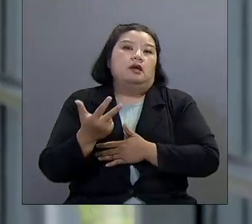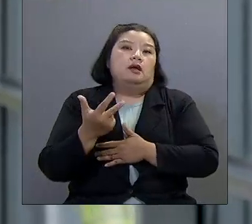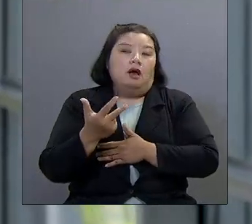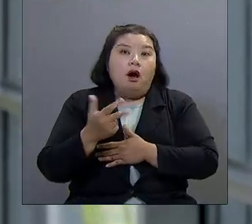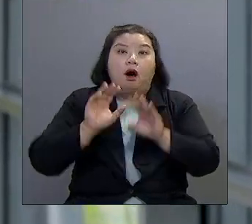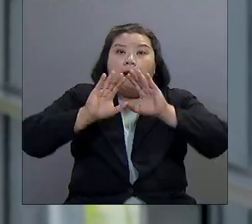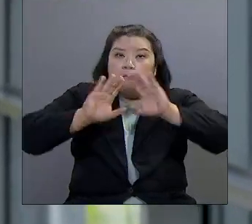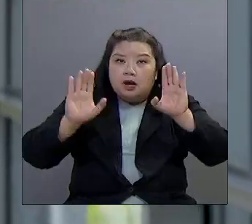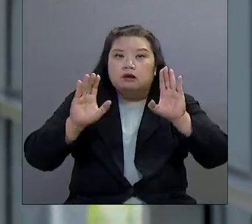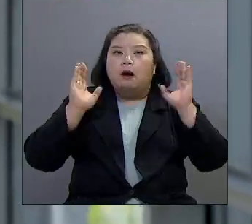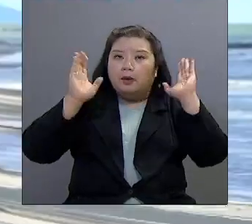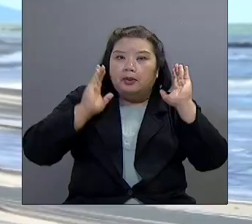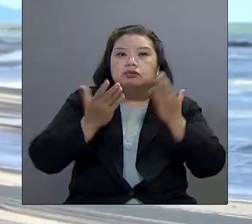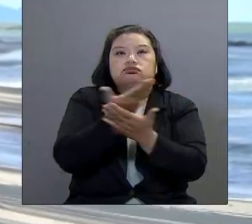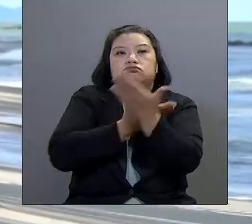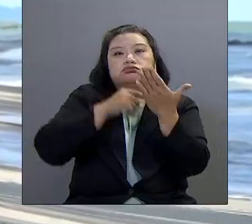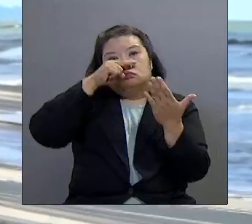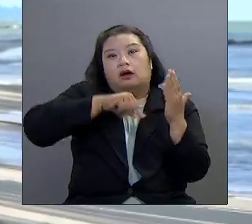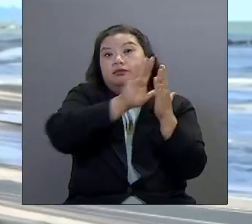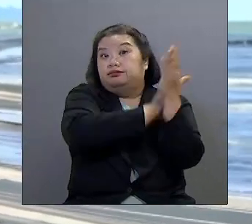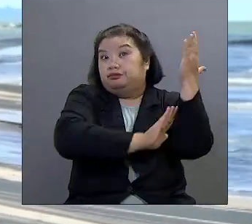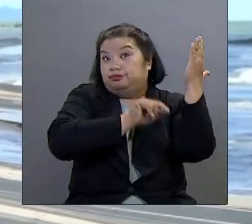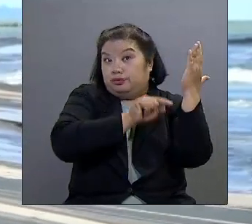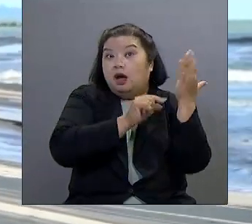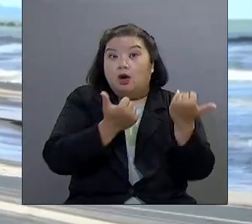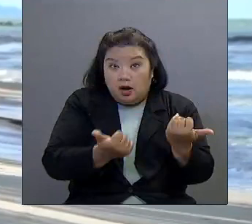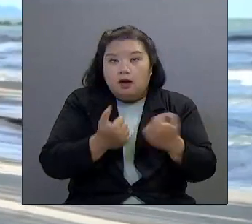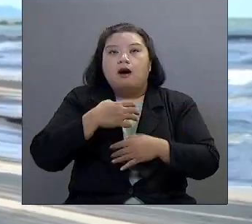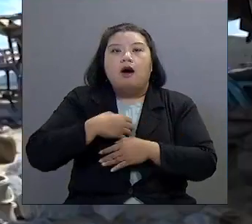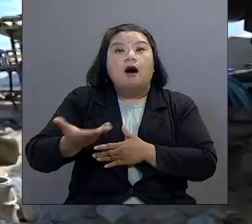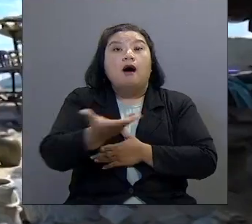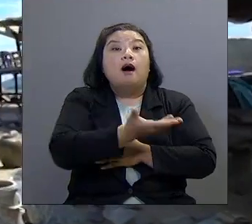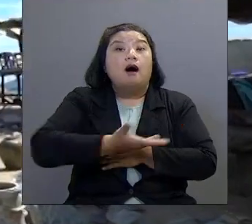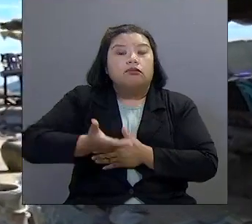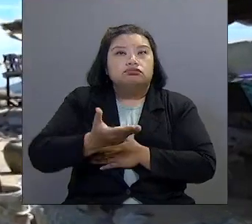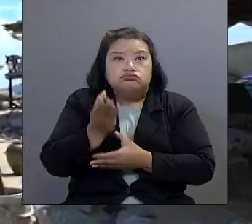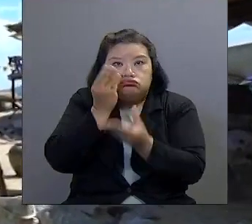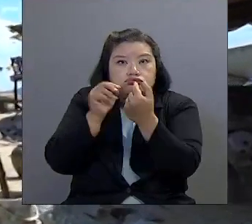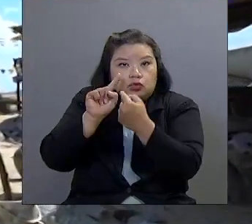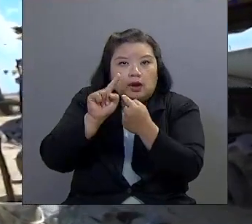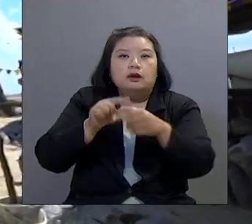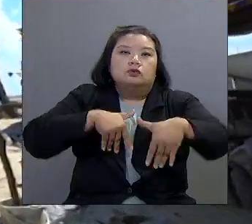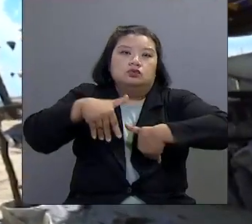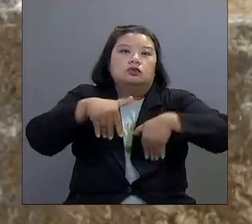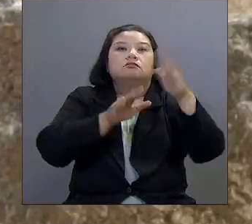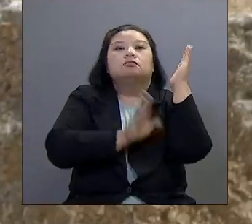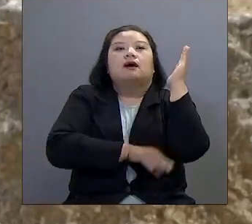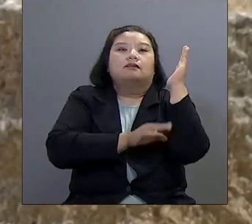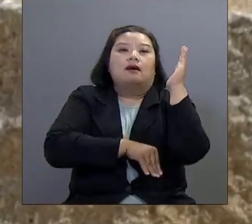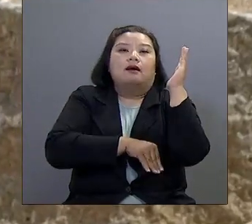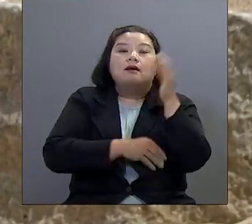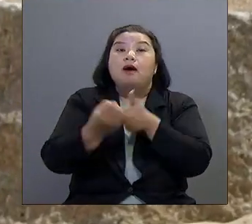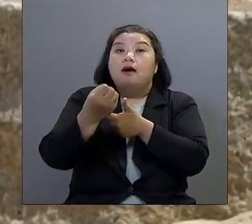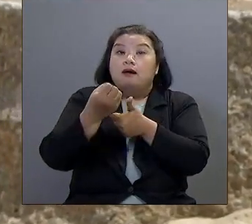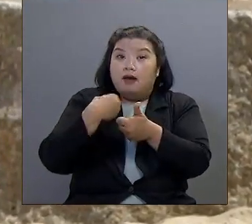รัฟังพพเภนแั่วทุก political มพั Ahmadวันนี้จะช่นทกผชมไปรบฟังคามคดเห็นของท่าวใต้ี่เขามีข้อเสนอ